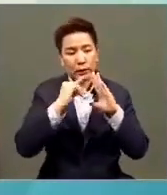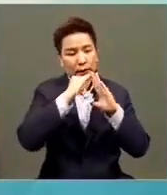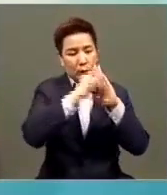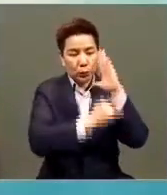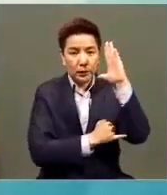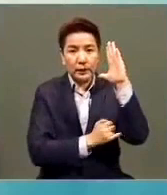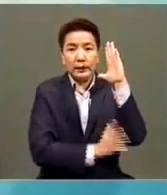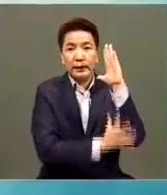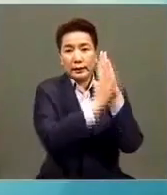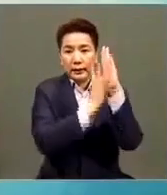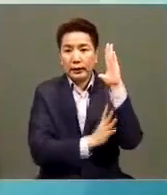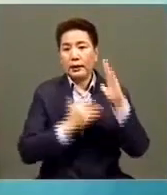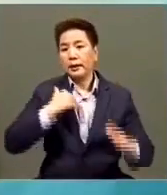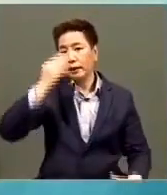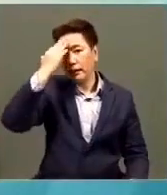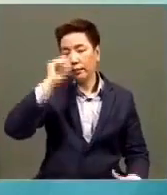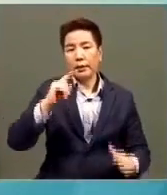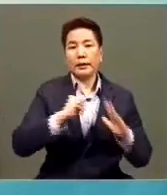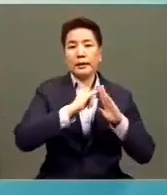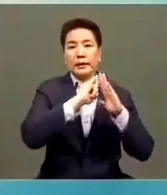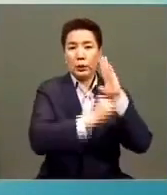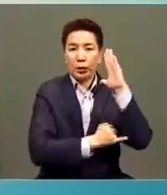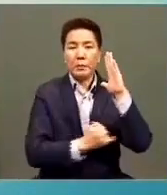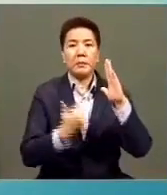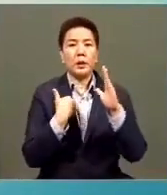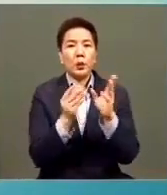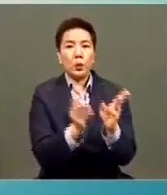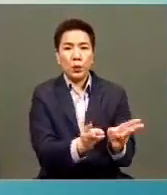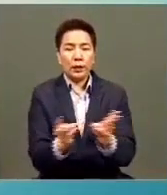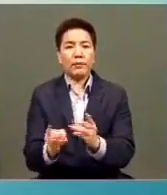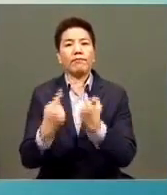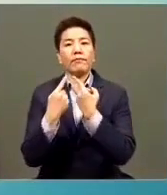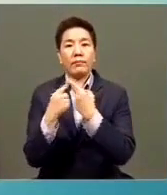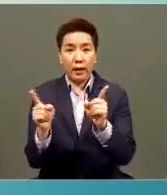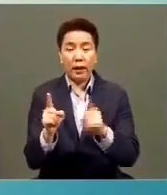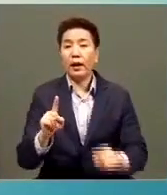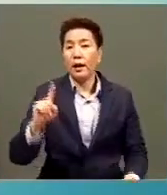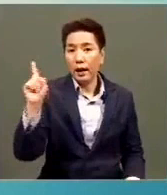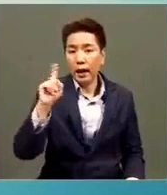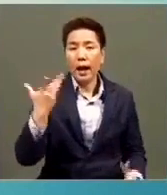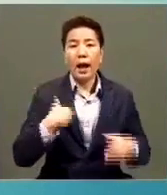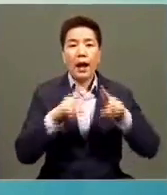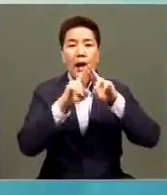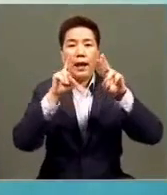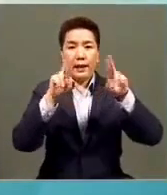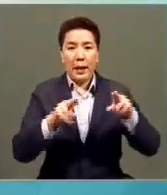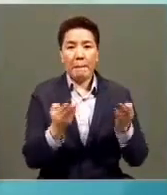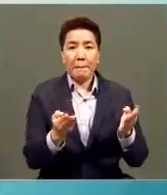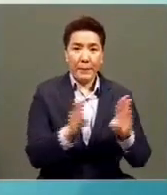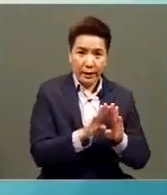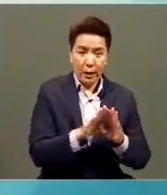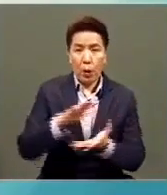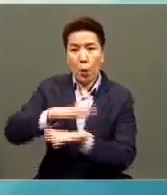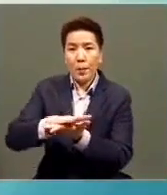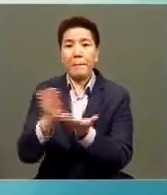ที่ทุกๆจังหวัดเพราะว่าแต่ละจังหวัดจะใช้มาตรการที่ไม่เหมือนกันค่ะเช่นการปิดร้านอาหารปิดโรง